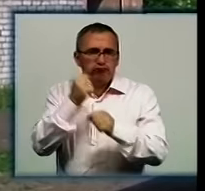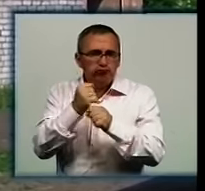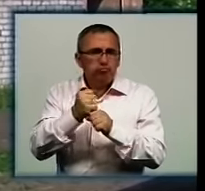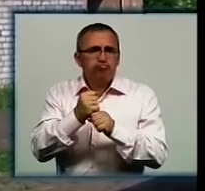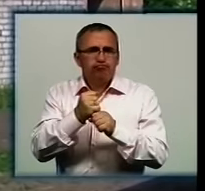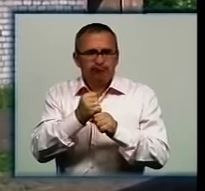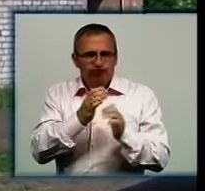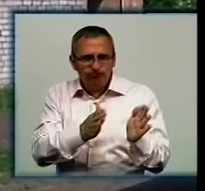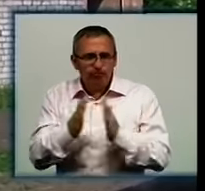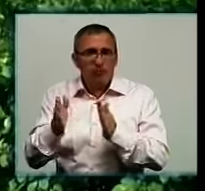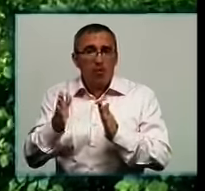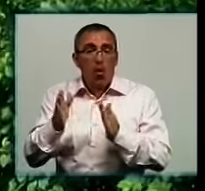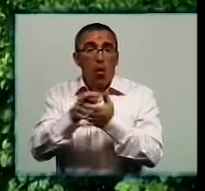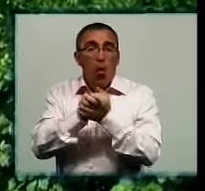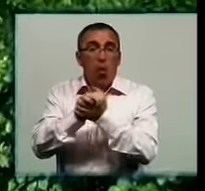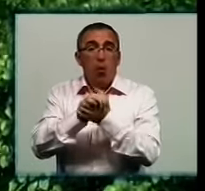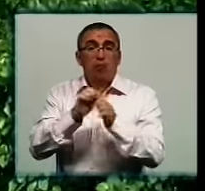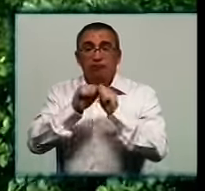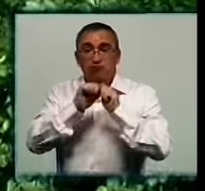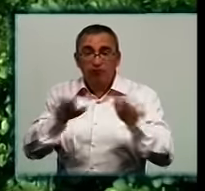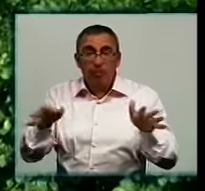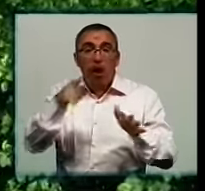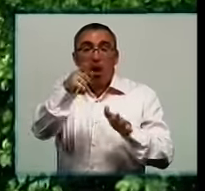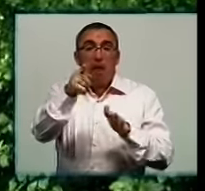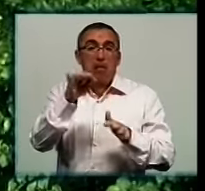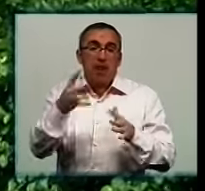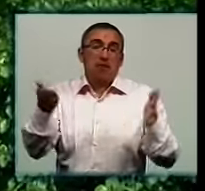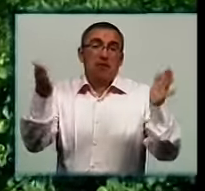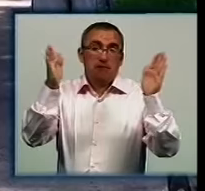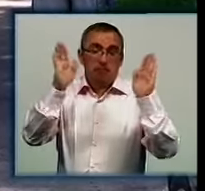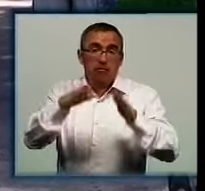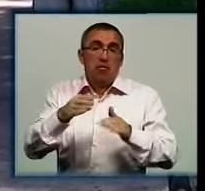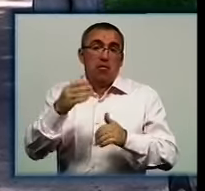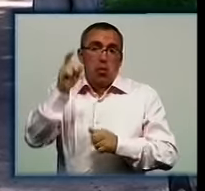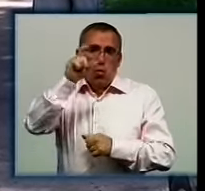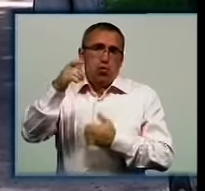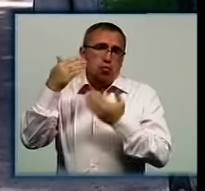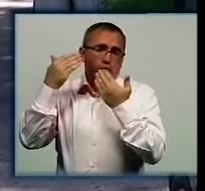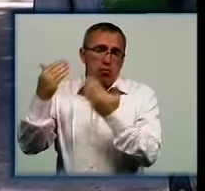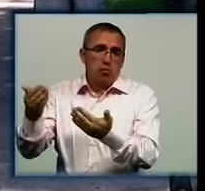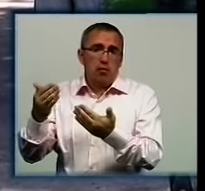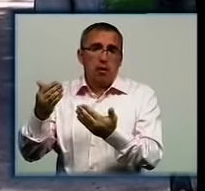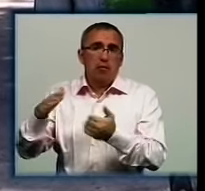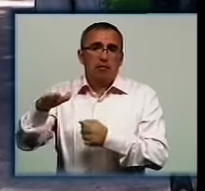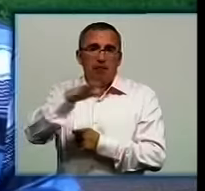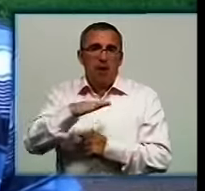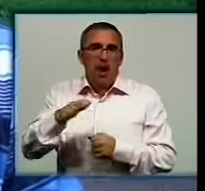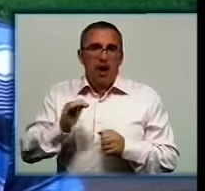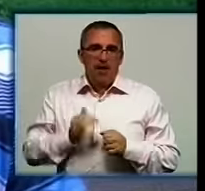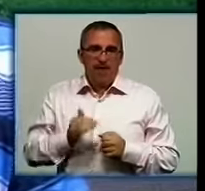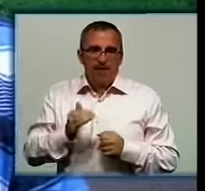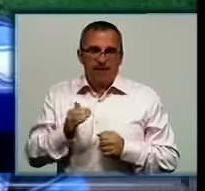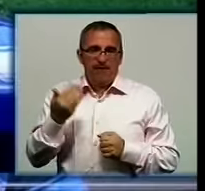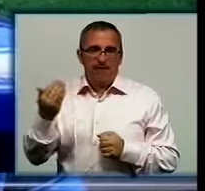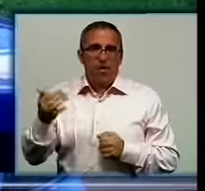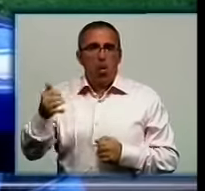Коли колгосп розпадався, споруду вирішили не розпайовувати. Обладнання нині належить людям. Приміщення місцевій агрофірмі.